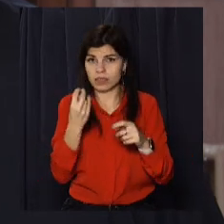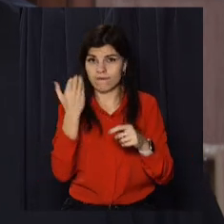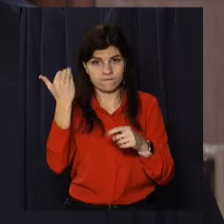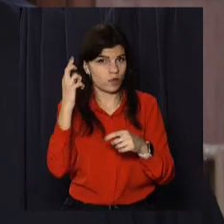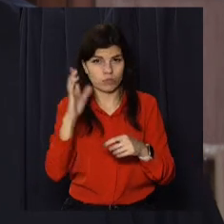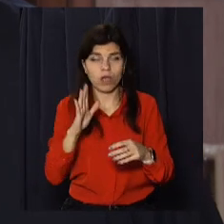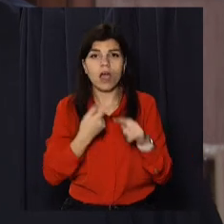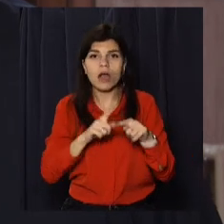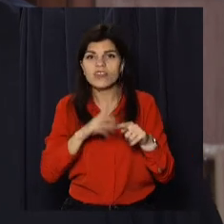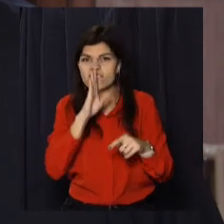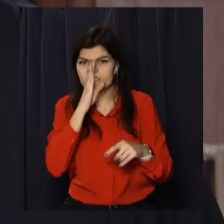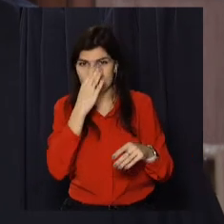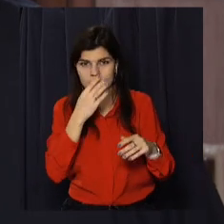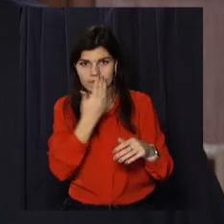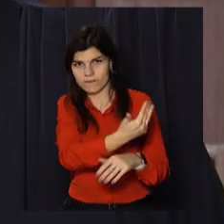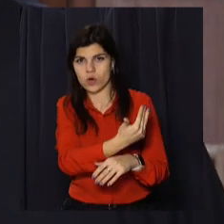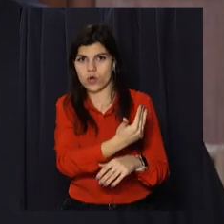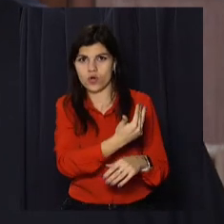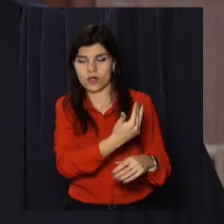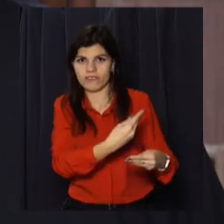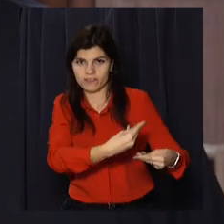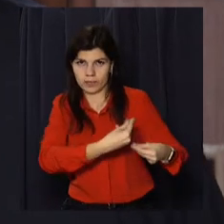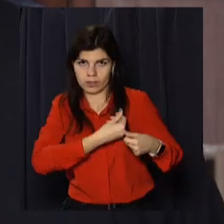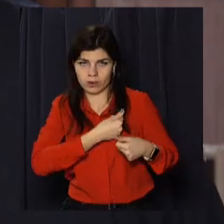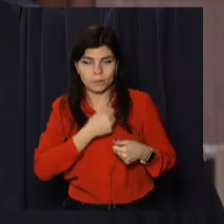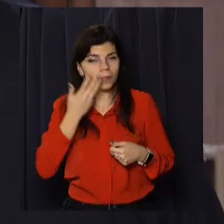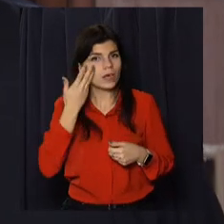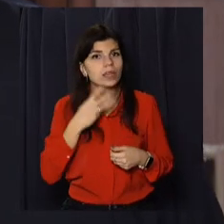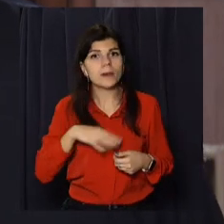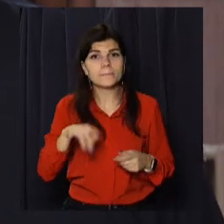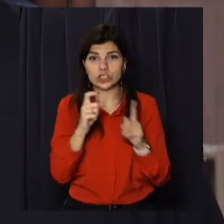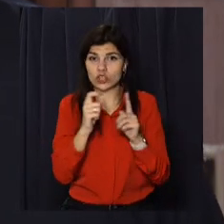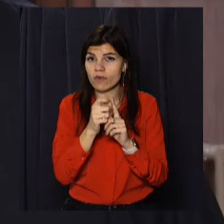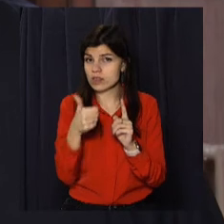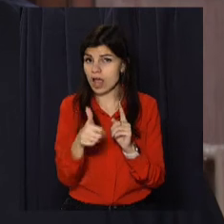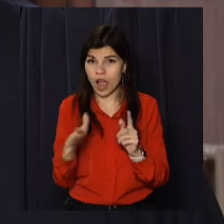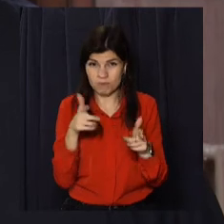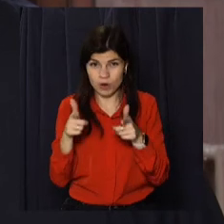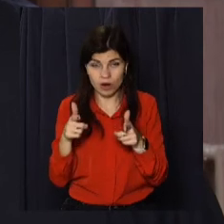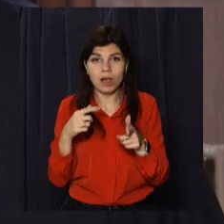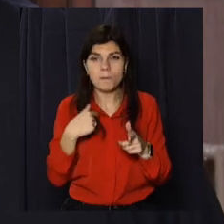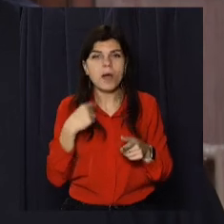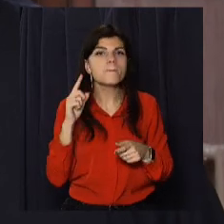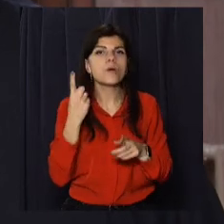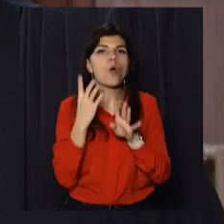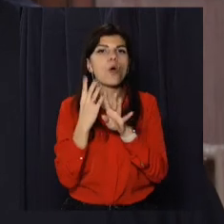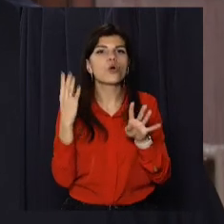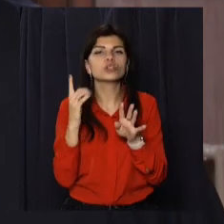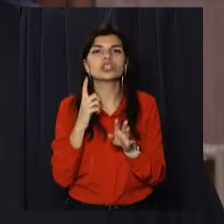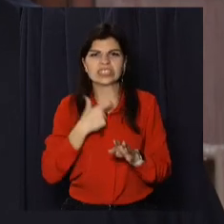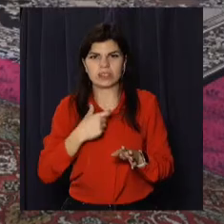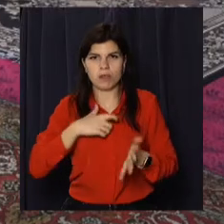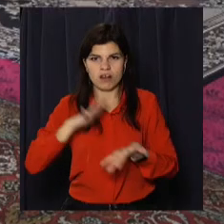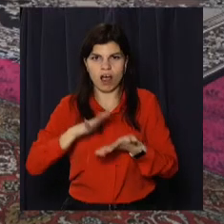исходит от врага рода человеческого. Когда мы произносим недобрые слова, мы тем самым в первую очередь оскверняем